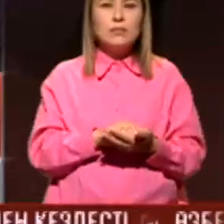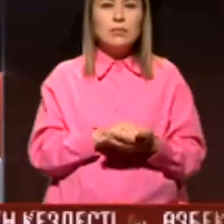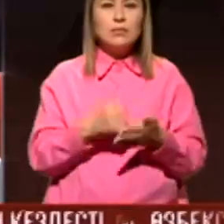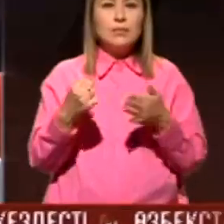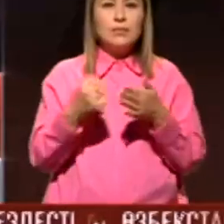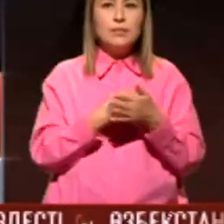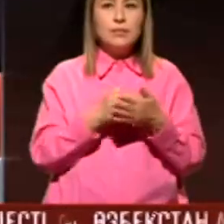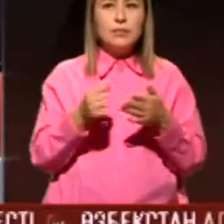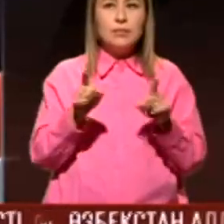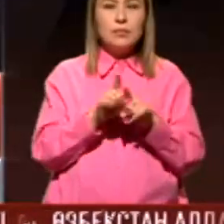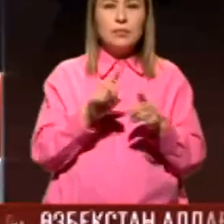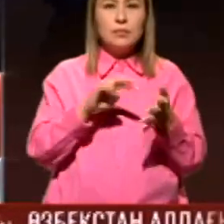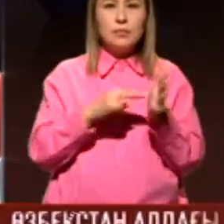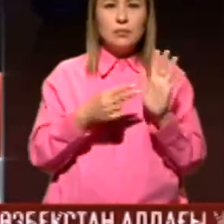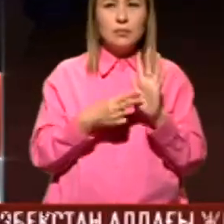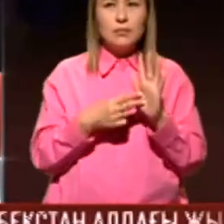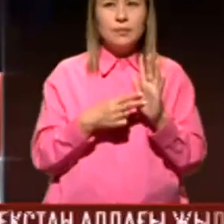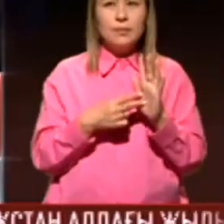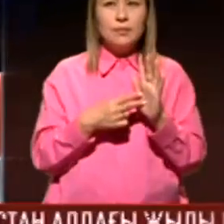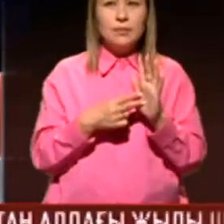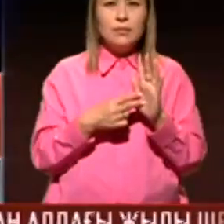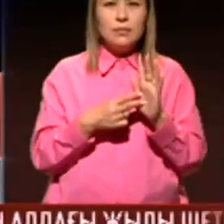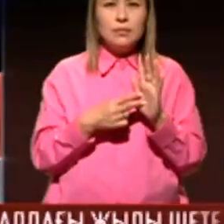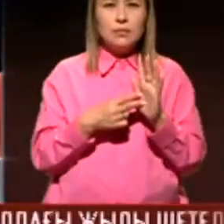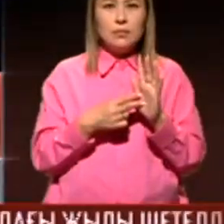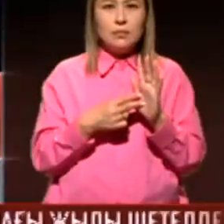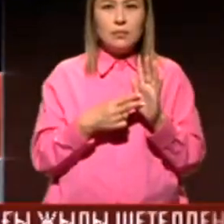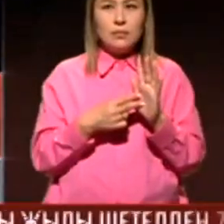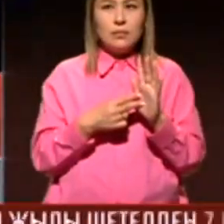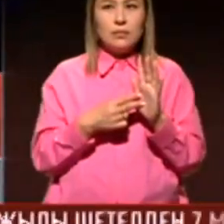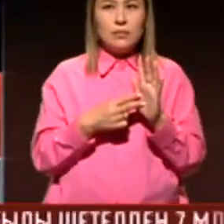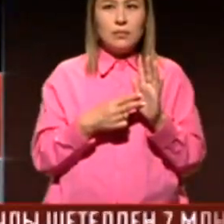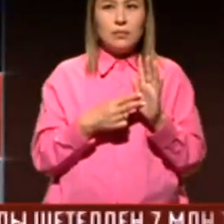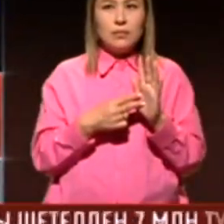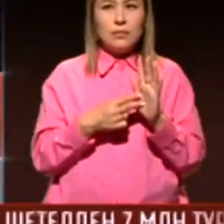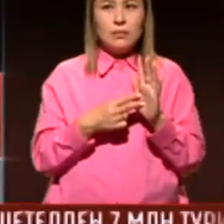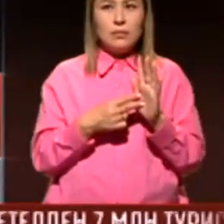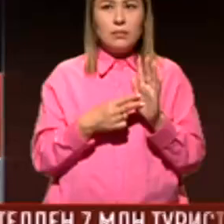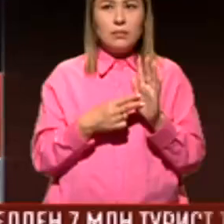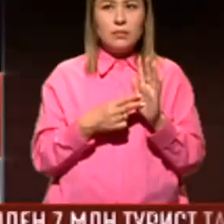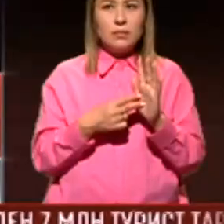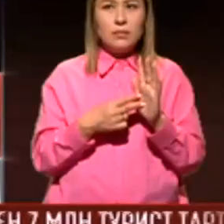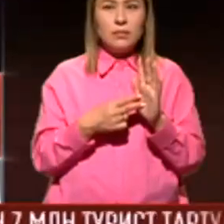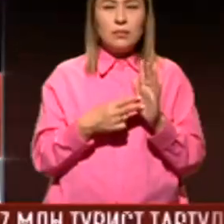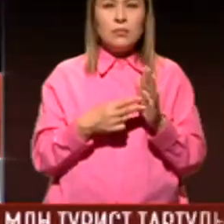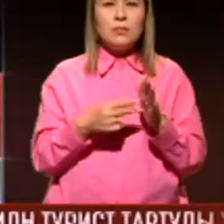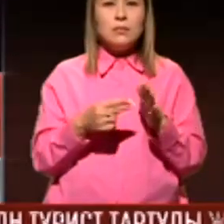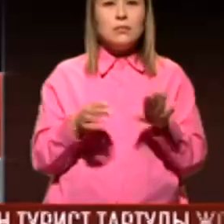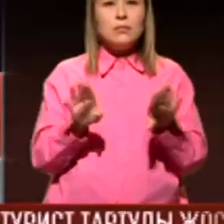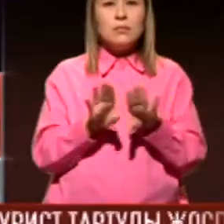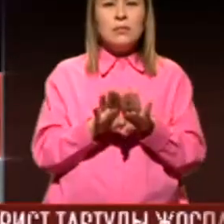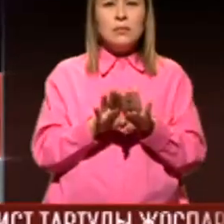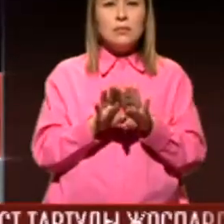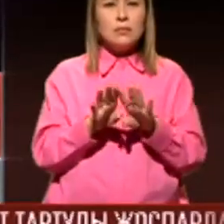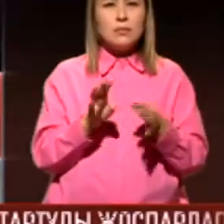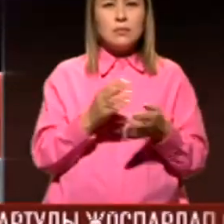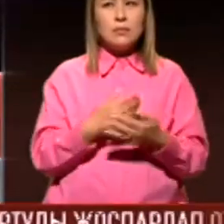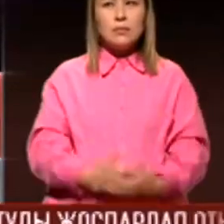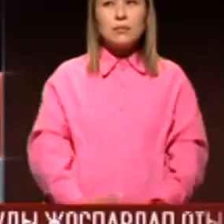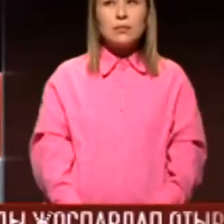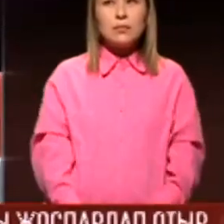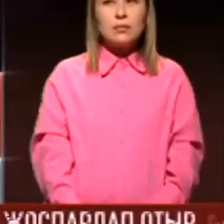қалады сол жобаға қаржы салам деген. Сол сияқты мысал айталық. Соңғы 3 айда Амангелді Мырза,